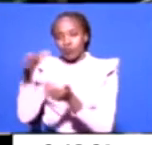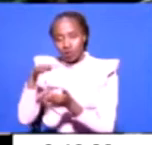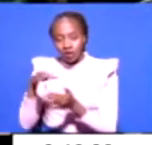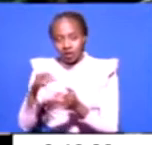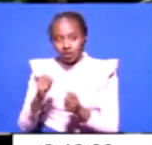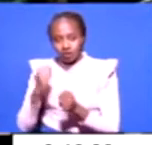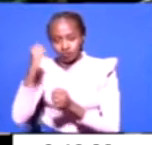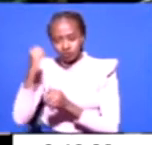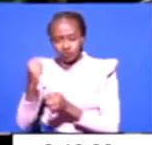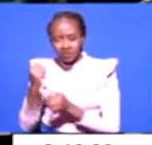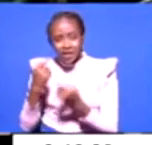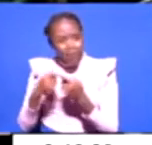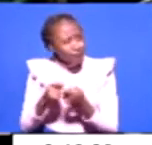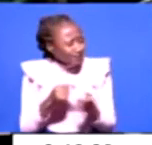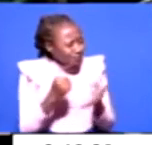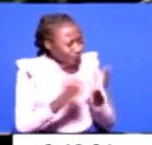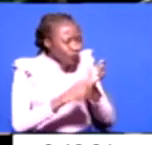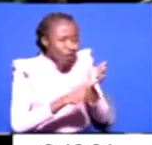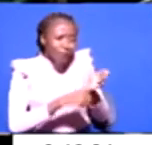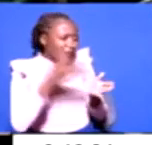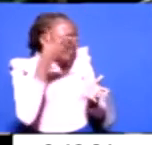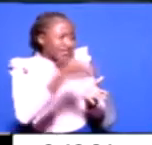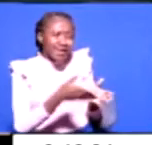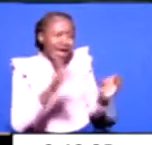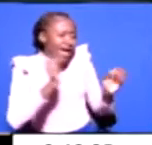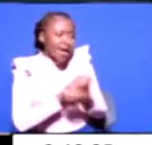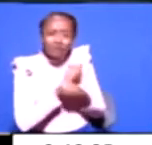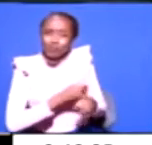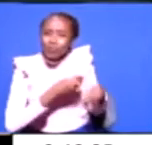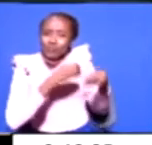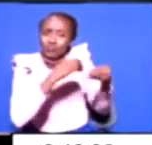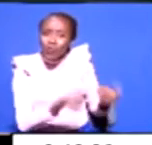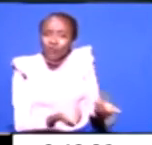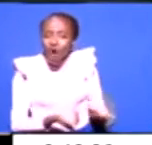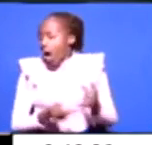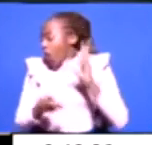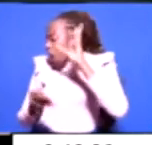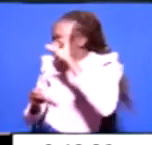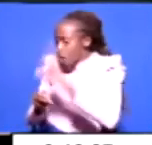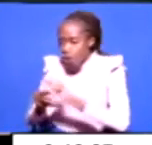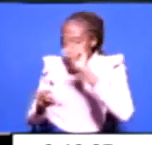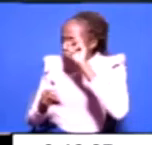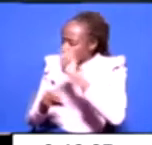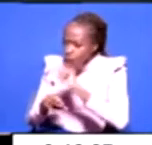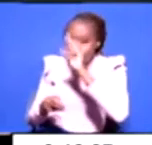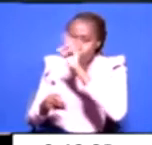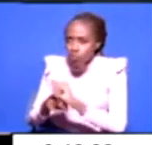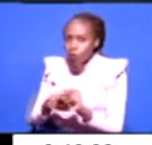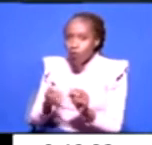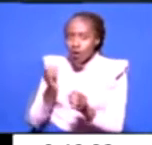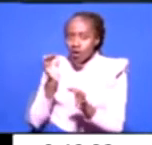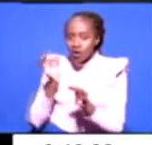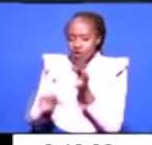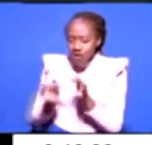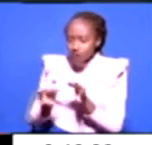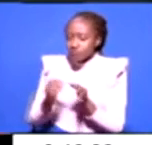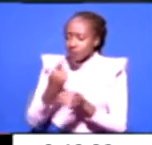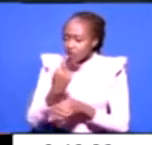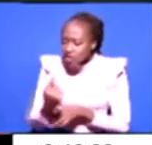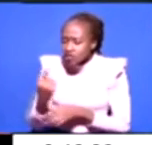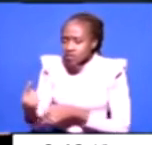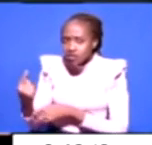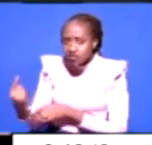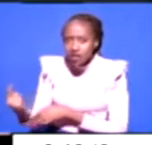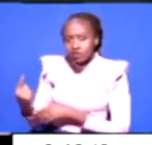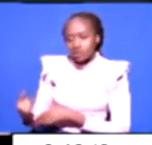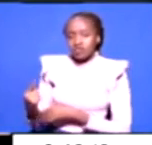hakifikiki. Hapo la hapo nakataa kwa sababu wengi, ikiwa kila chama kama sisi paka